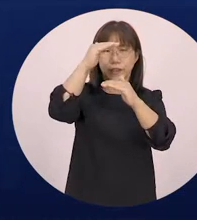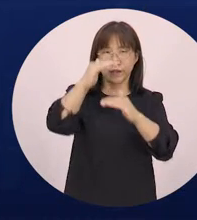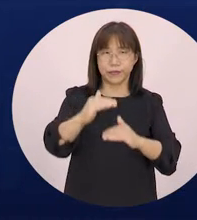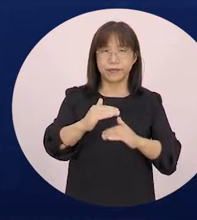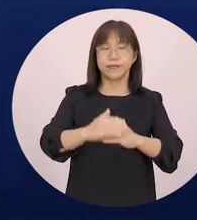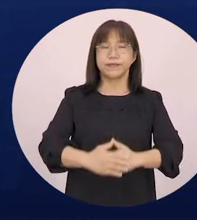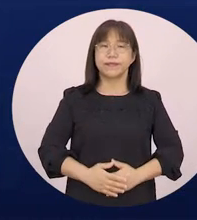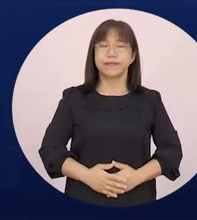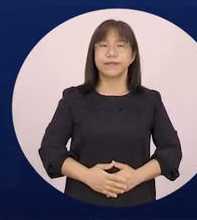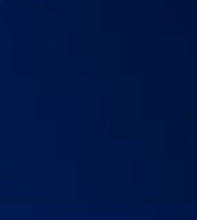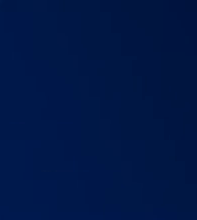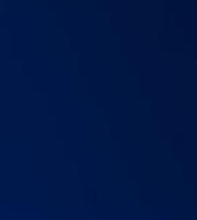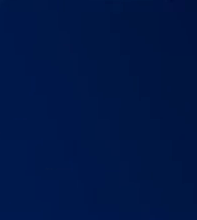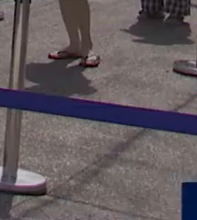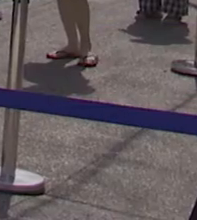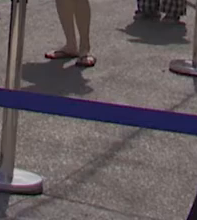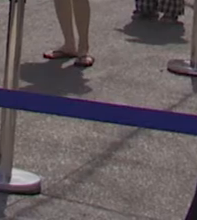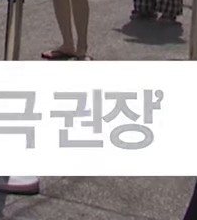주요 소식입니다.